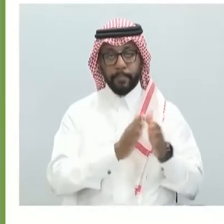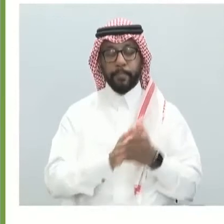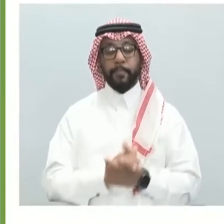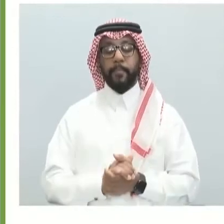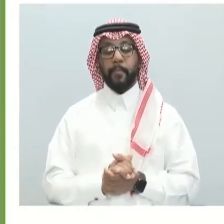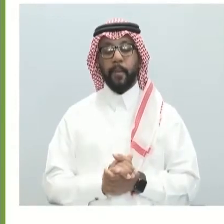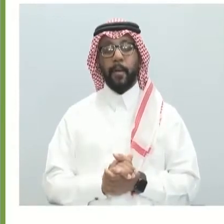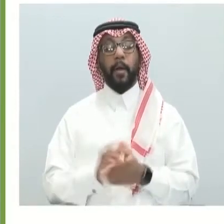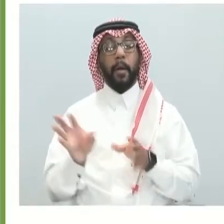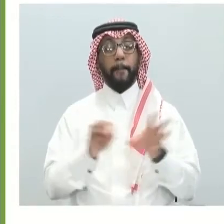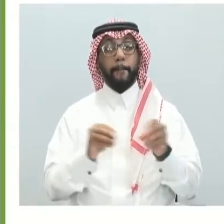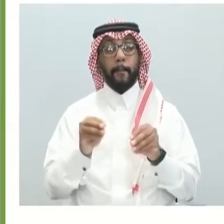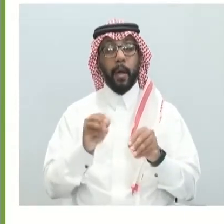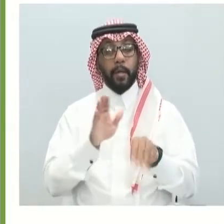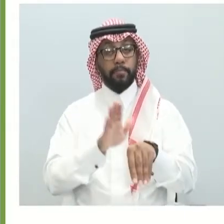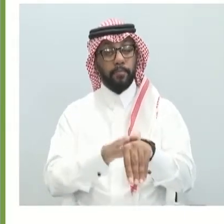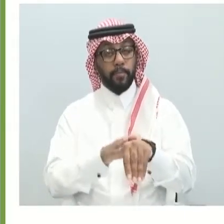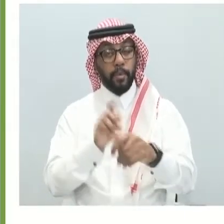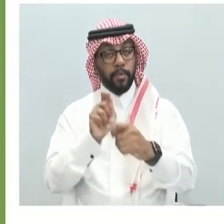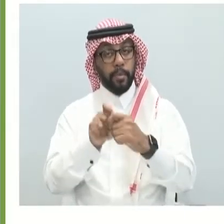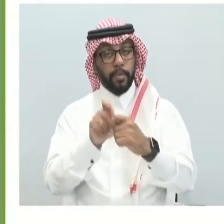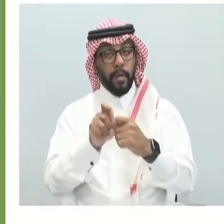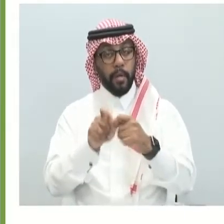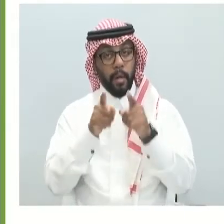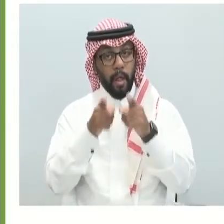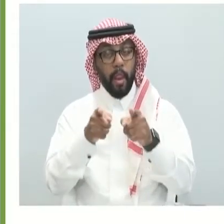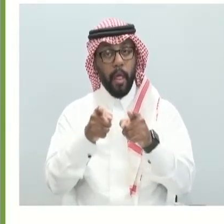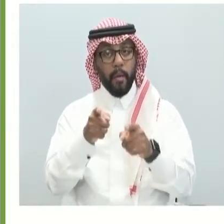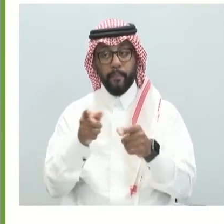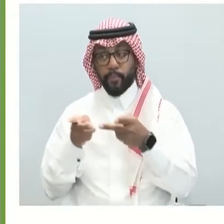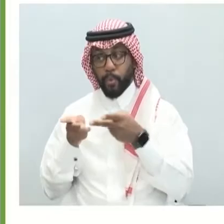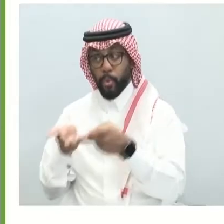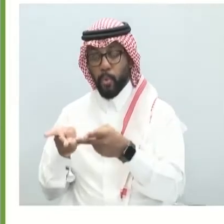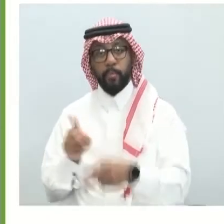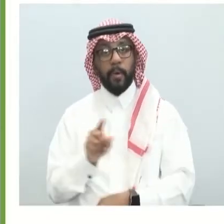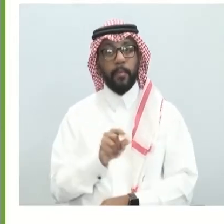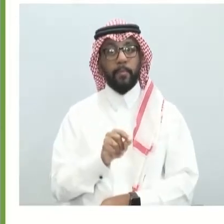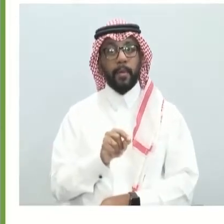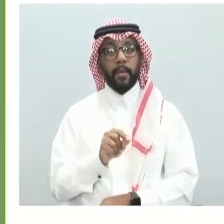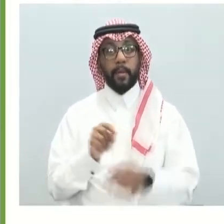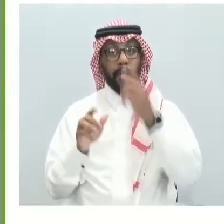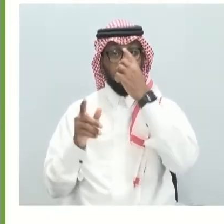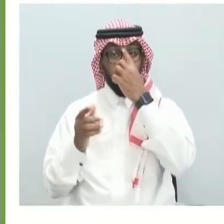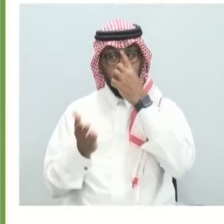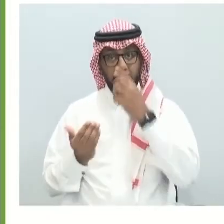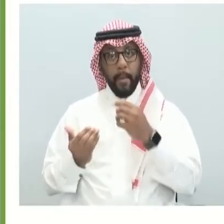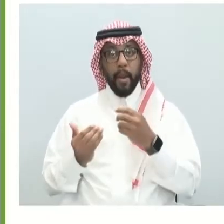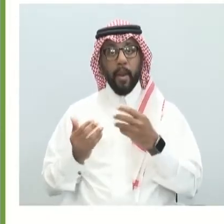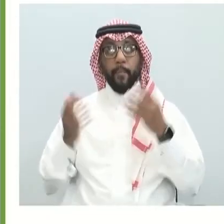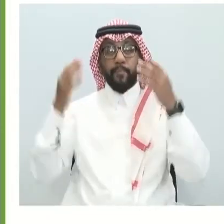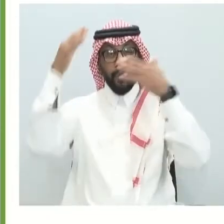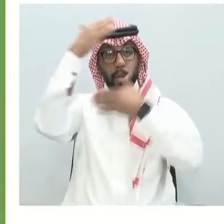بعض النصائح لتعزيز النوم الجيد اخذ حمام من دافع